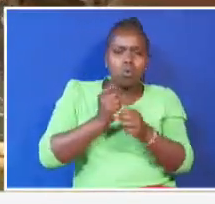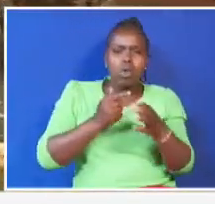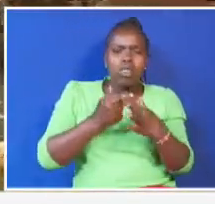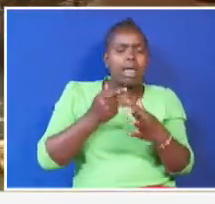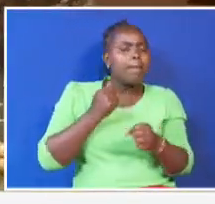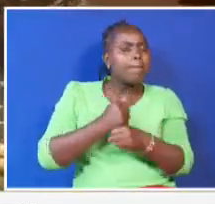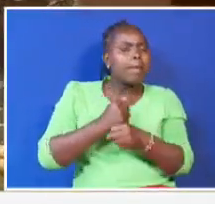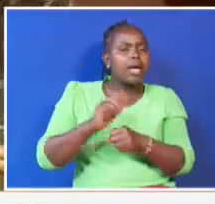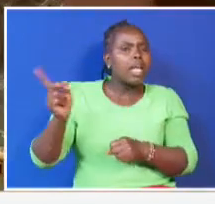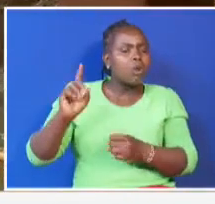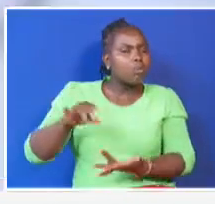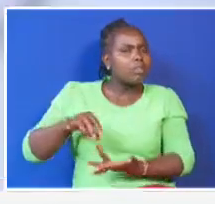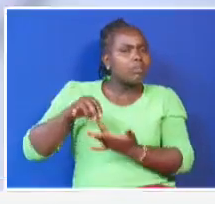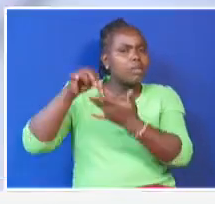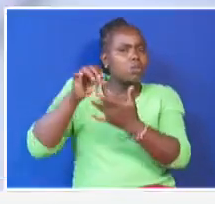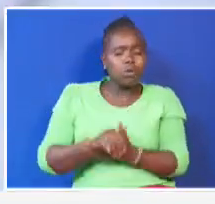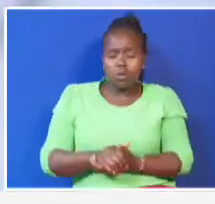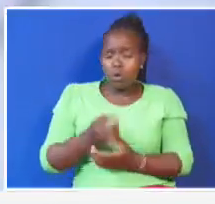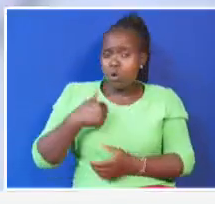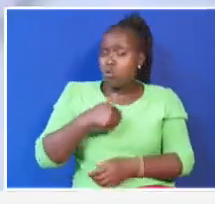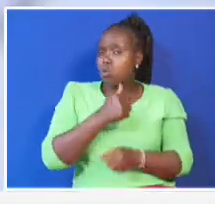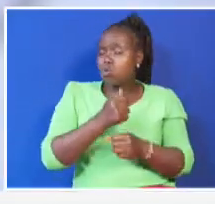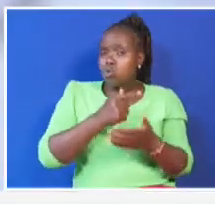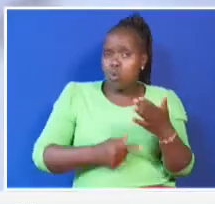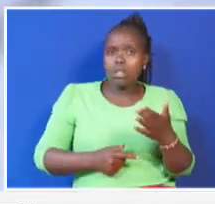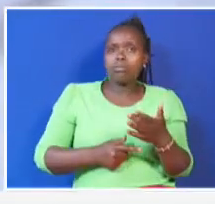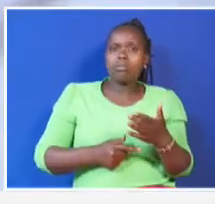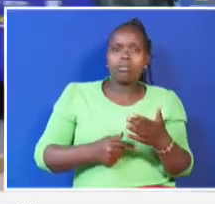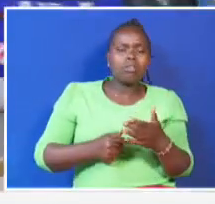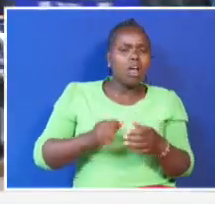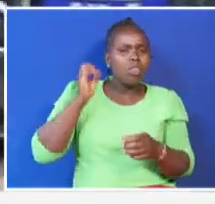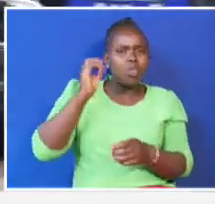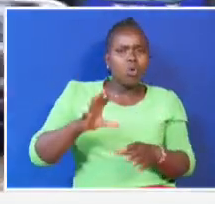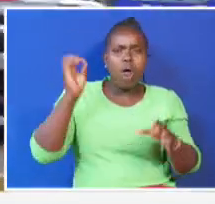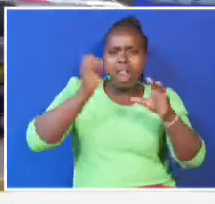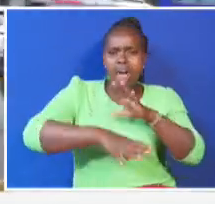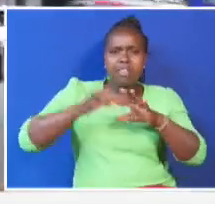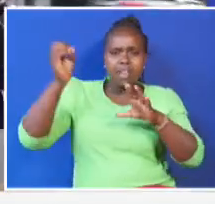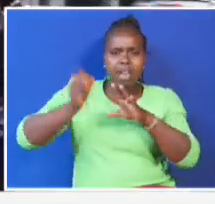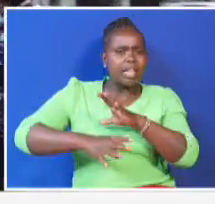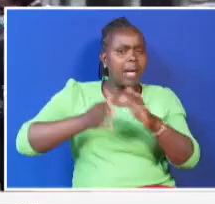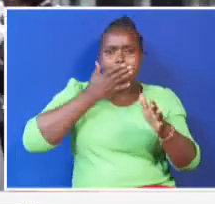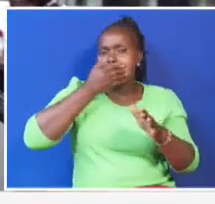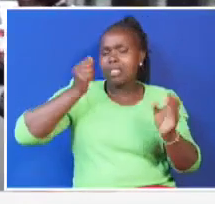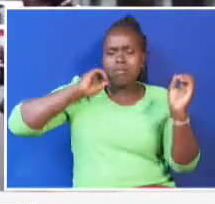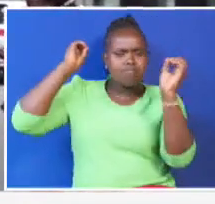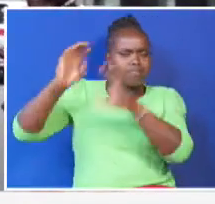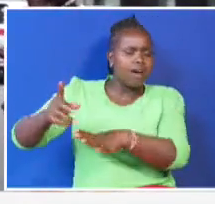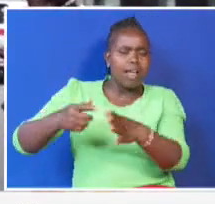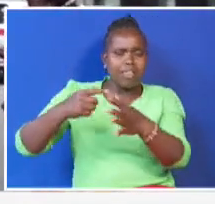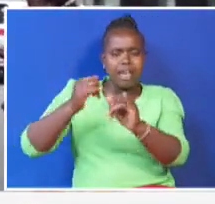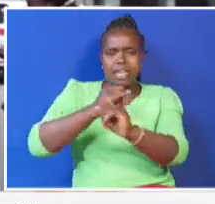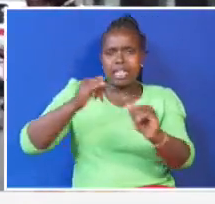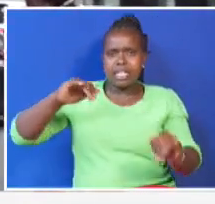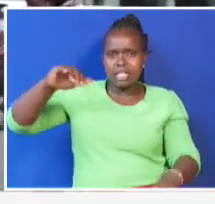jiji kuwa la kipekee? What they should do now is to get right into the garbages. That is what I should encourage them to do. As they clean the city